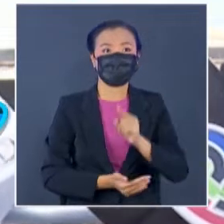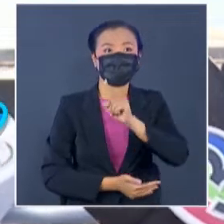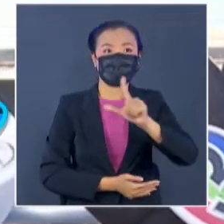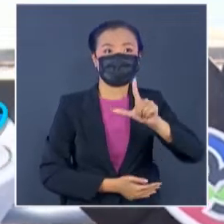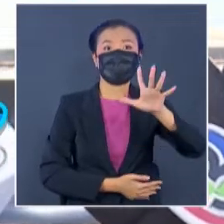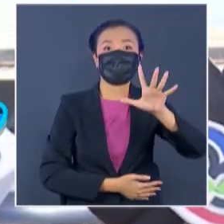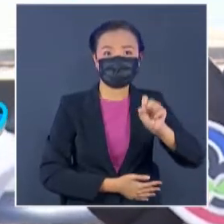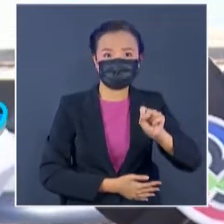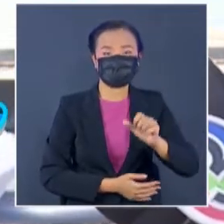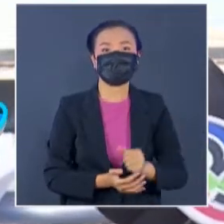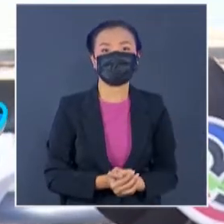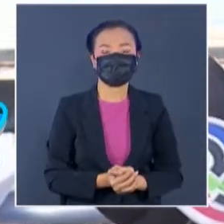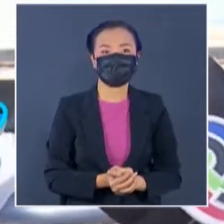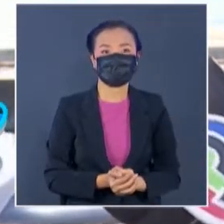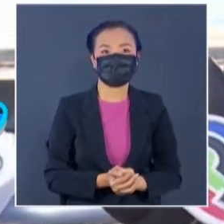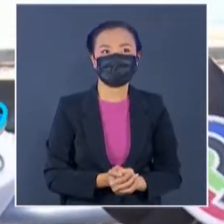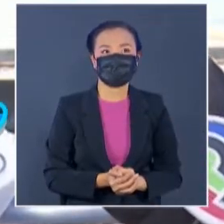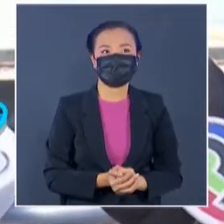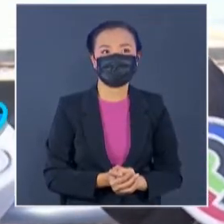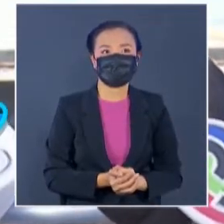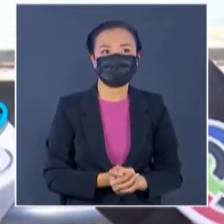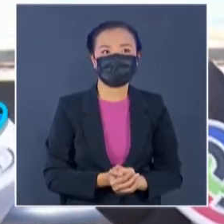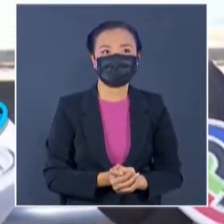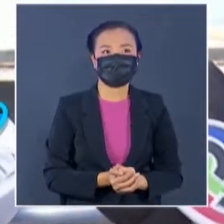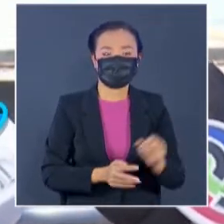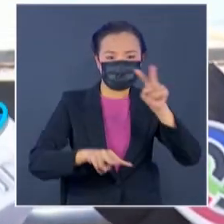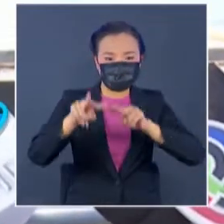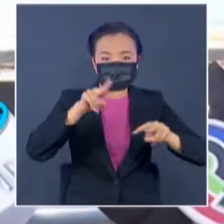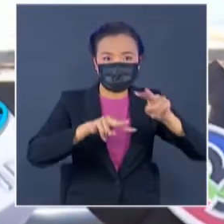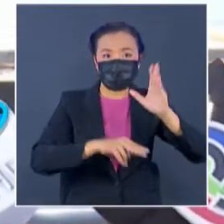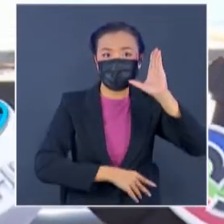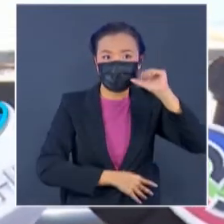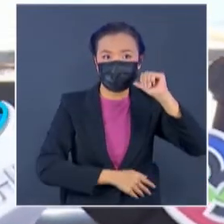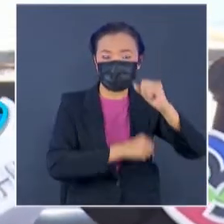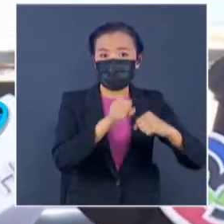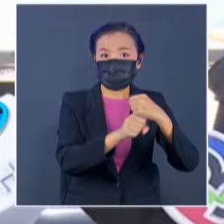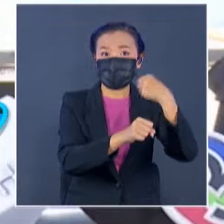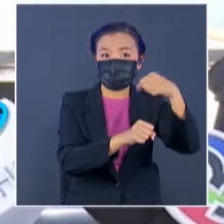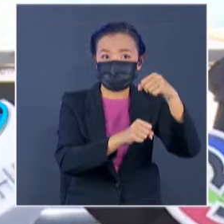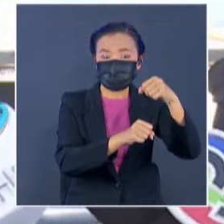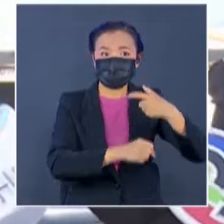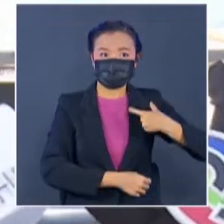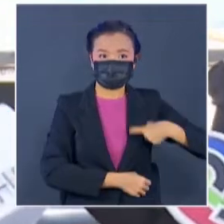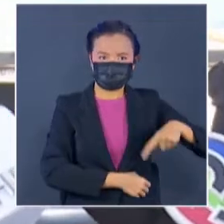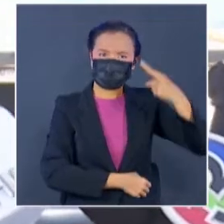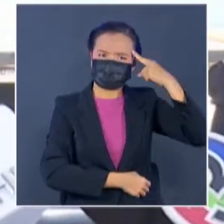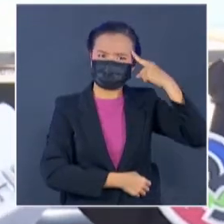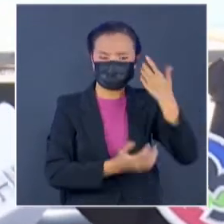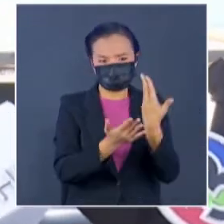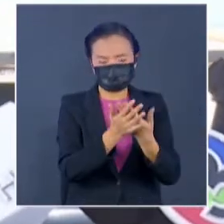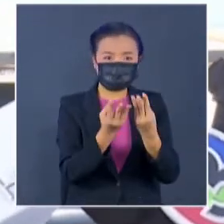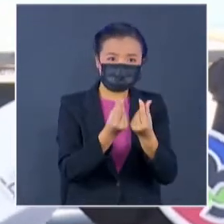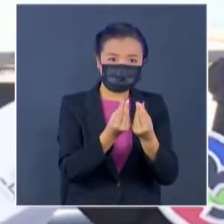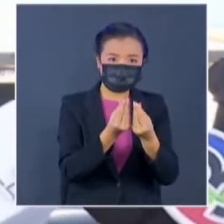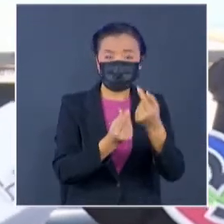านที่ว่าน้องมาวินเนี่ยต้องดูแลพ่อ10ปีทางทนายได้คิดให้แต่อีกไม่ทราบว่าทางศ